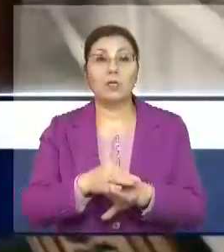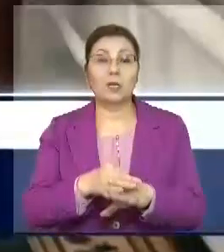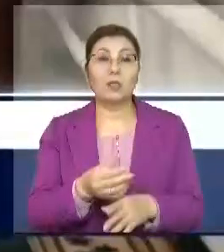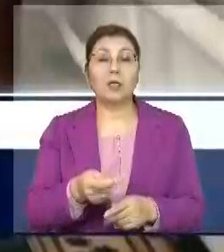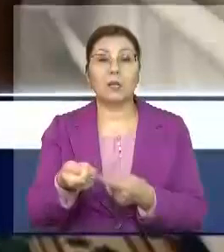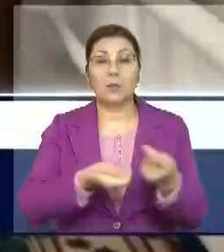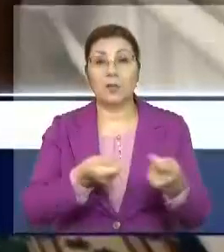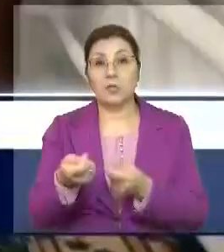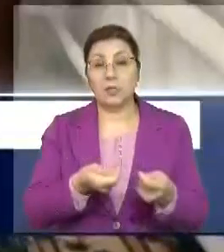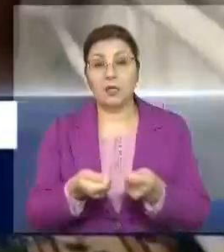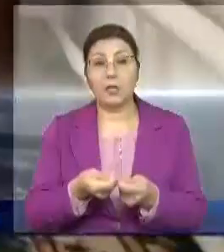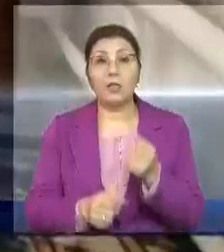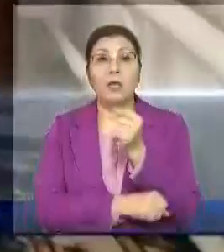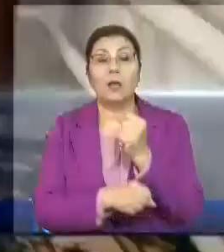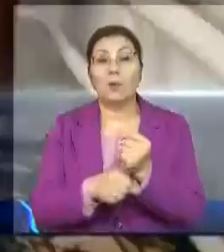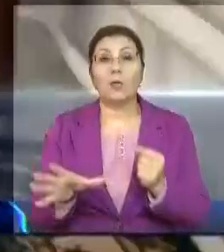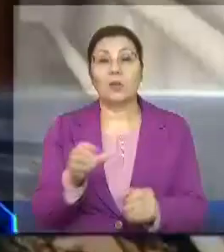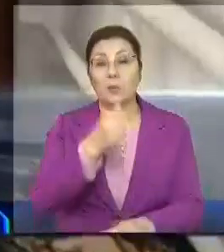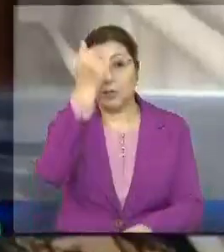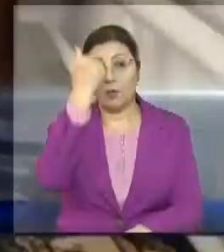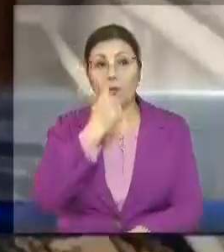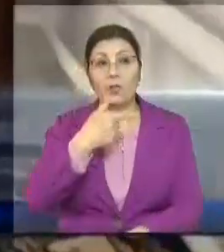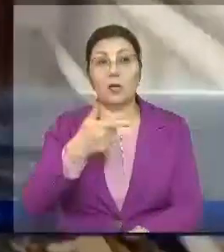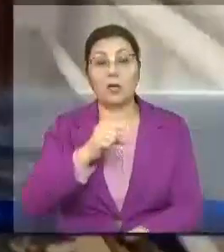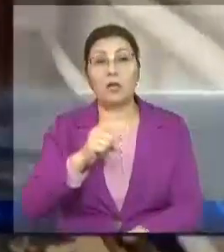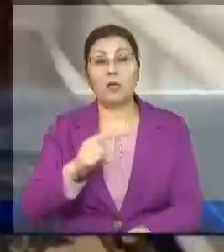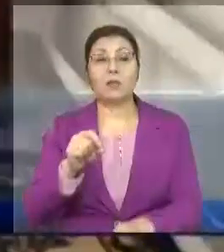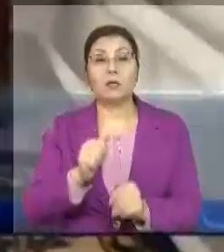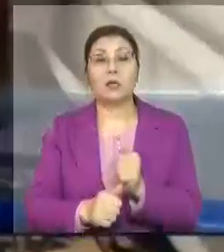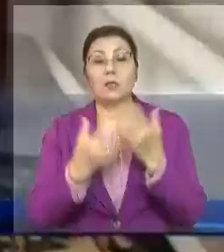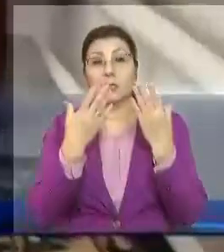Басшылыққа да, жұмысшыларға да алғыс білдіремін. Газ күнделікті тұрмысты жеңілдетеді.